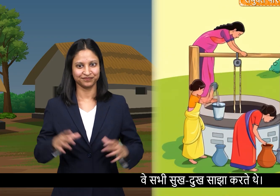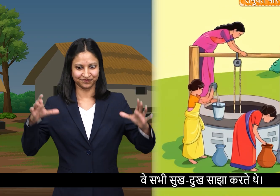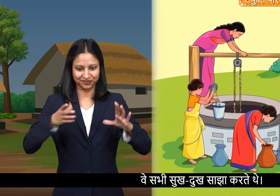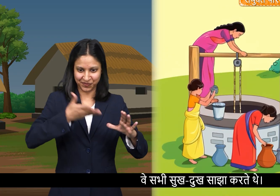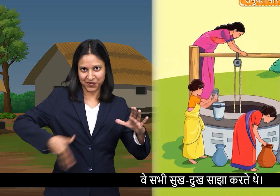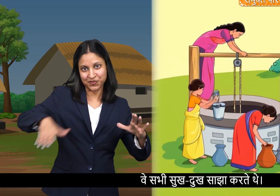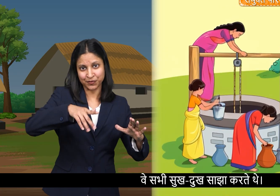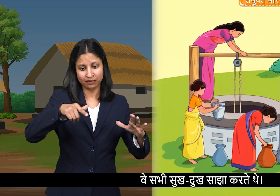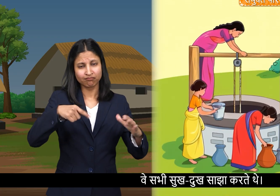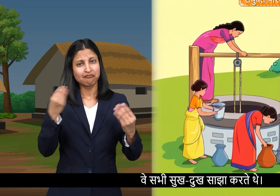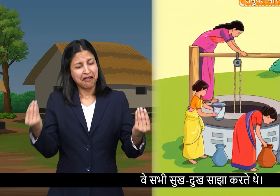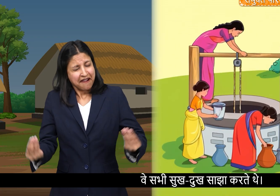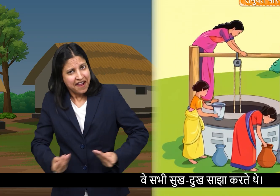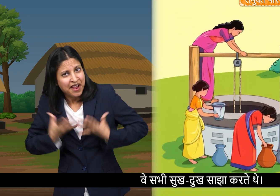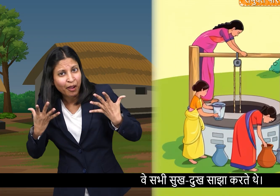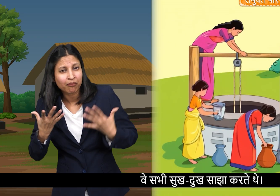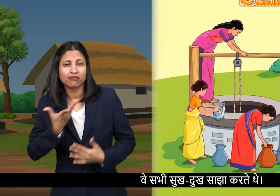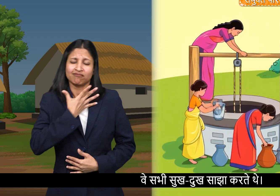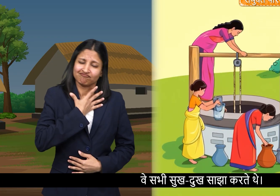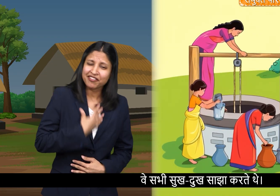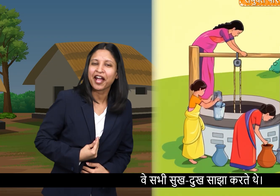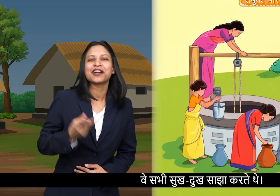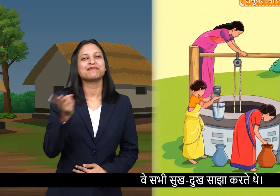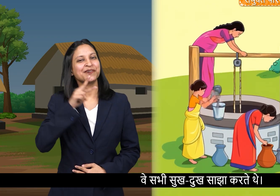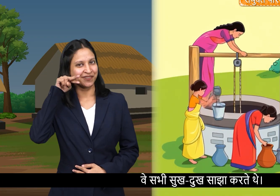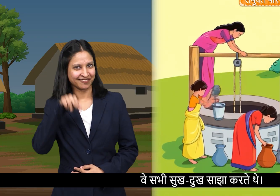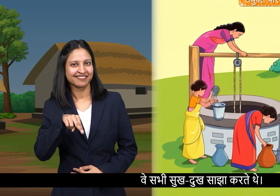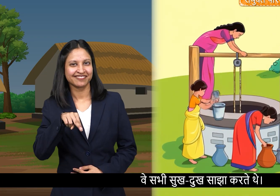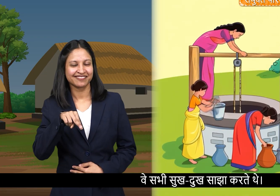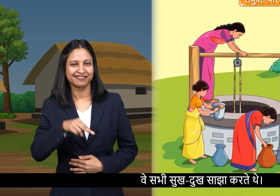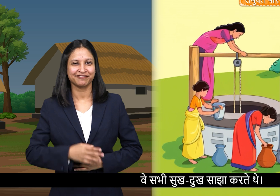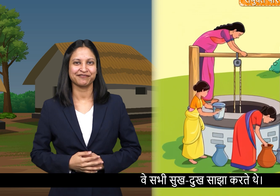वे सभी सुख दुख साझा करते थे।